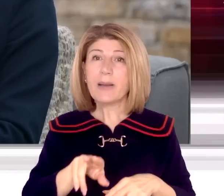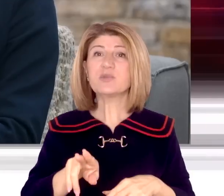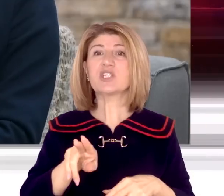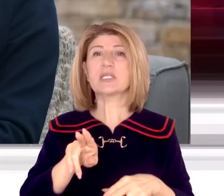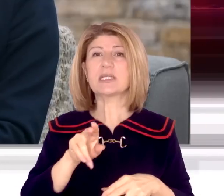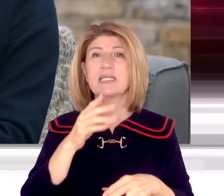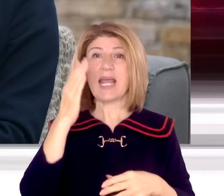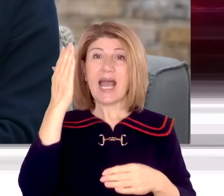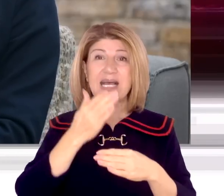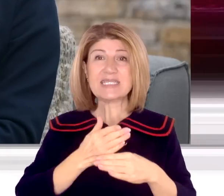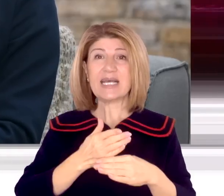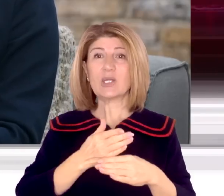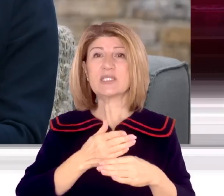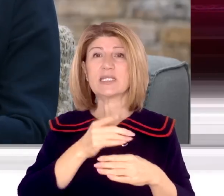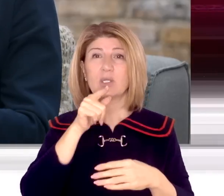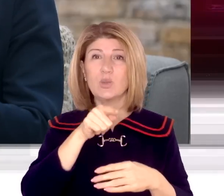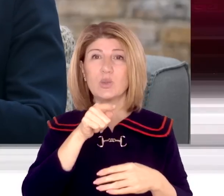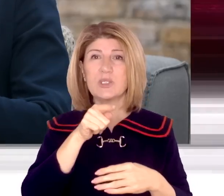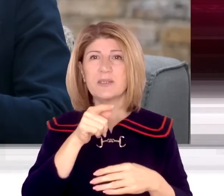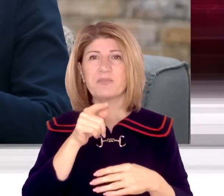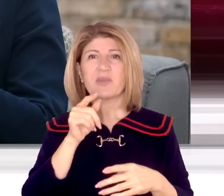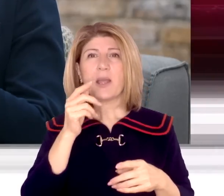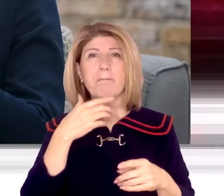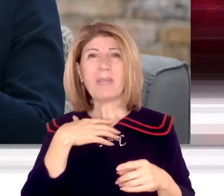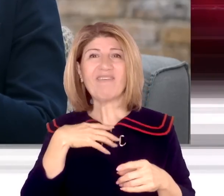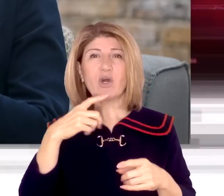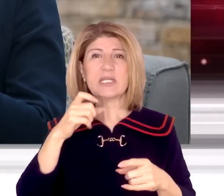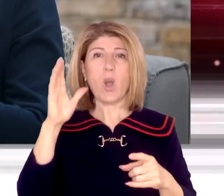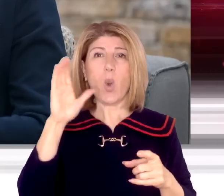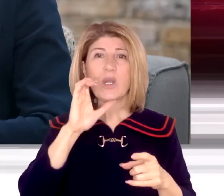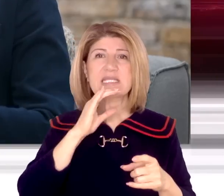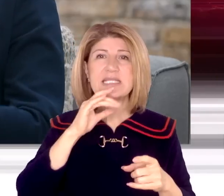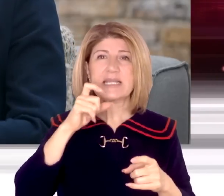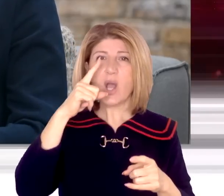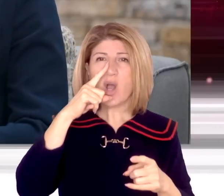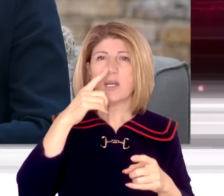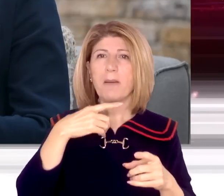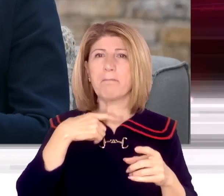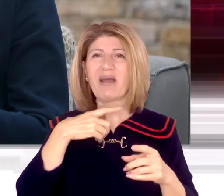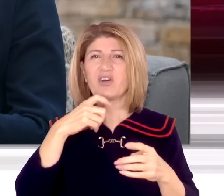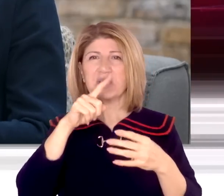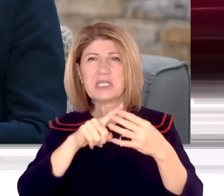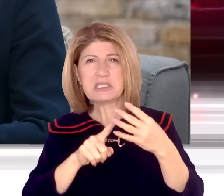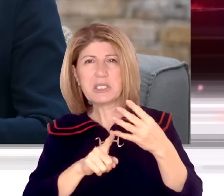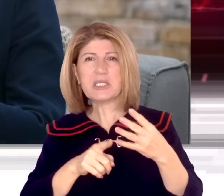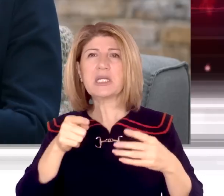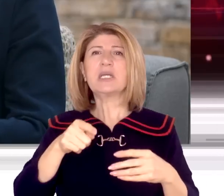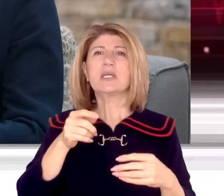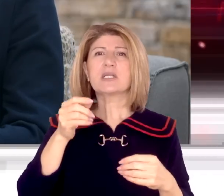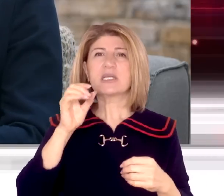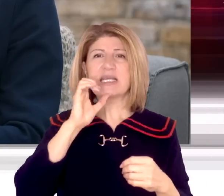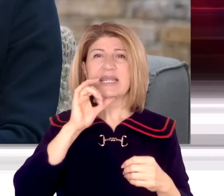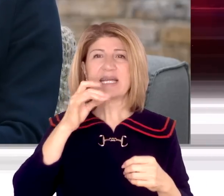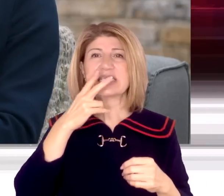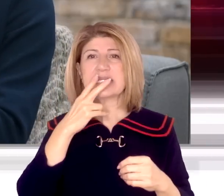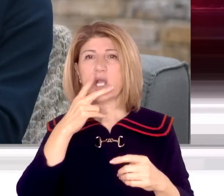هست. همچنین اثرات اون به حساب مواد اکسیدان، موادی که میتونه باعث اکسید